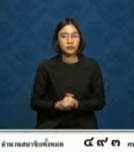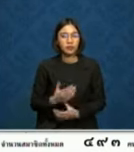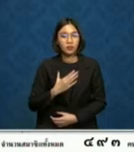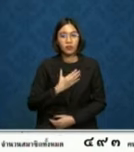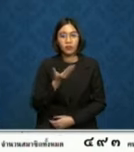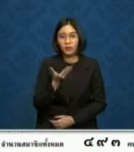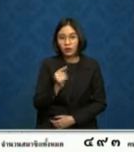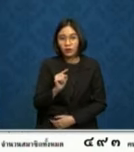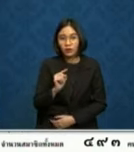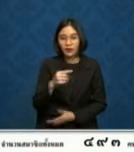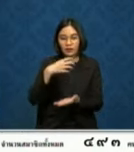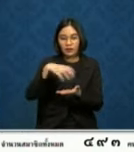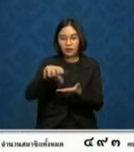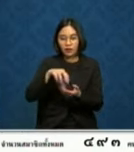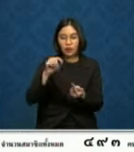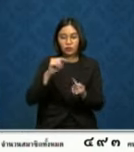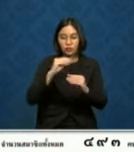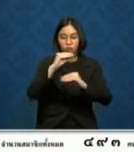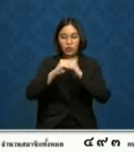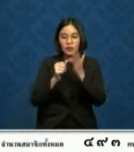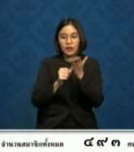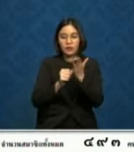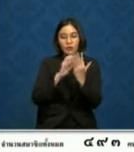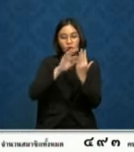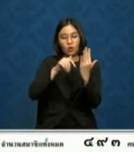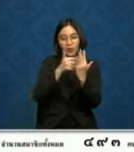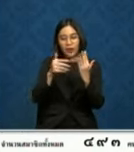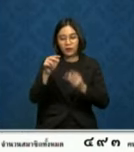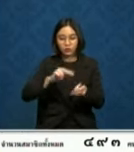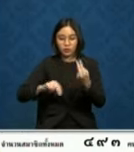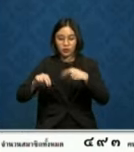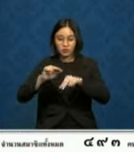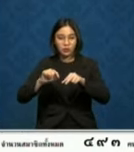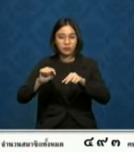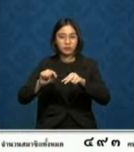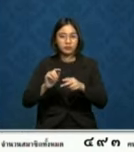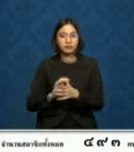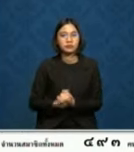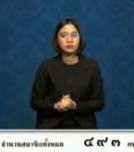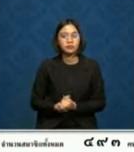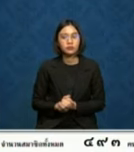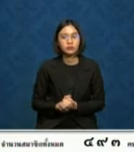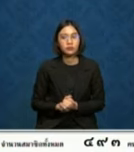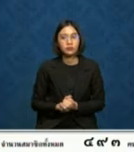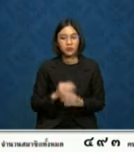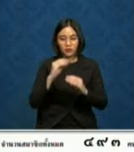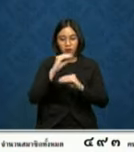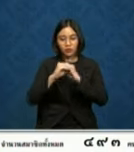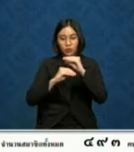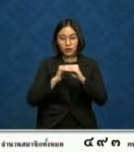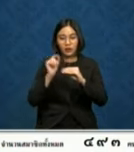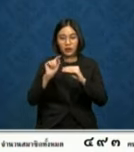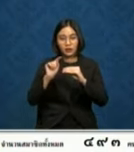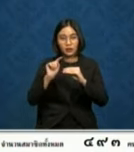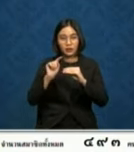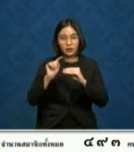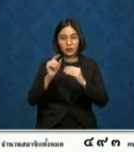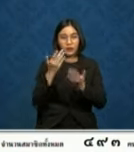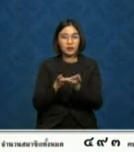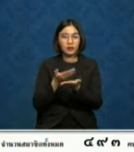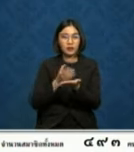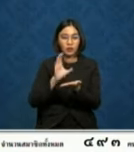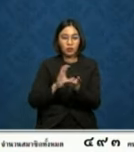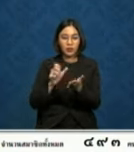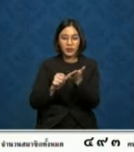ลงรายละเอียดในส่วนของโครงการปรับปรุงแผนที่และตรวจสอบนะครับท่านประธานครับเอ่อในโครงการที่ใช้งบประมาณ